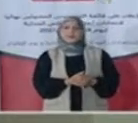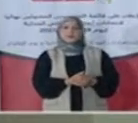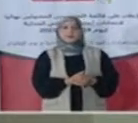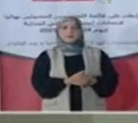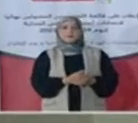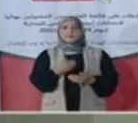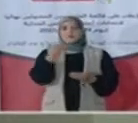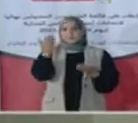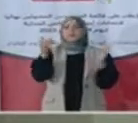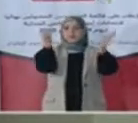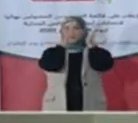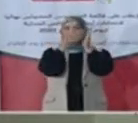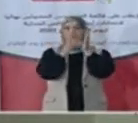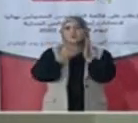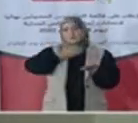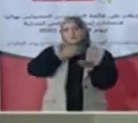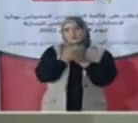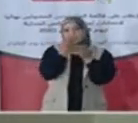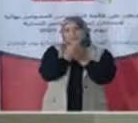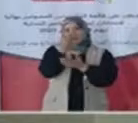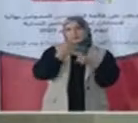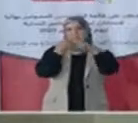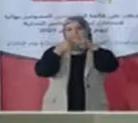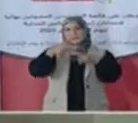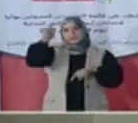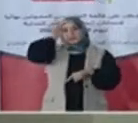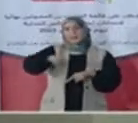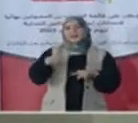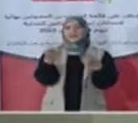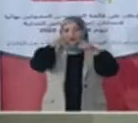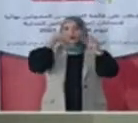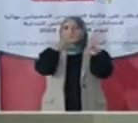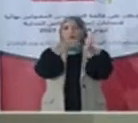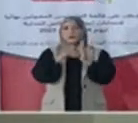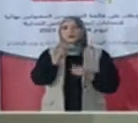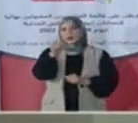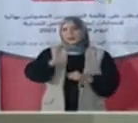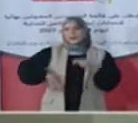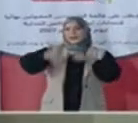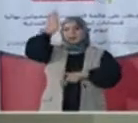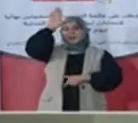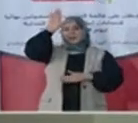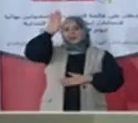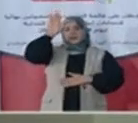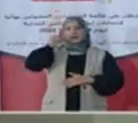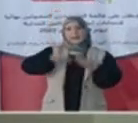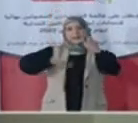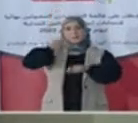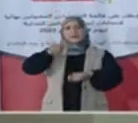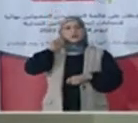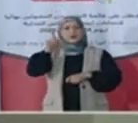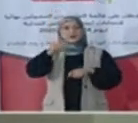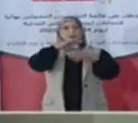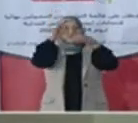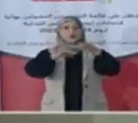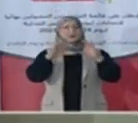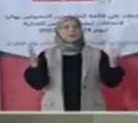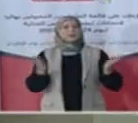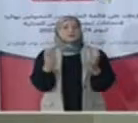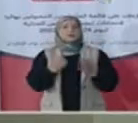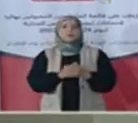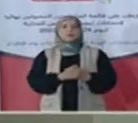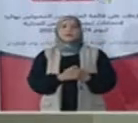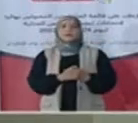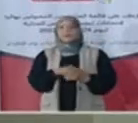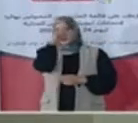من المفيد أيضا القول والتأكيد مرة أخرى على أنه عملية الترشحات أفضت إلى أنه